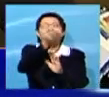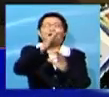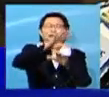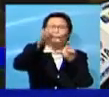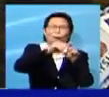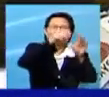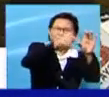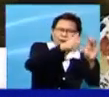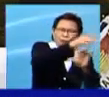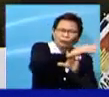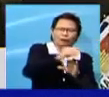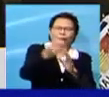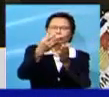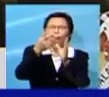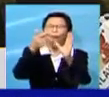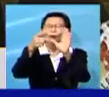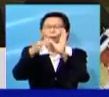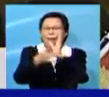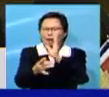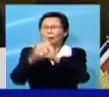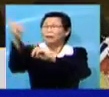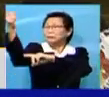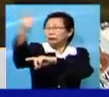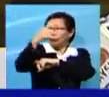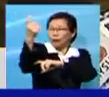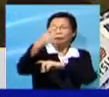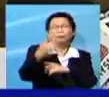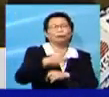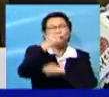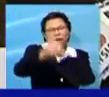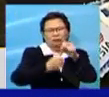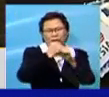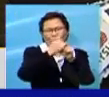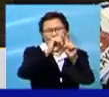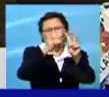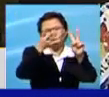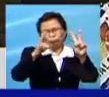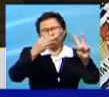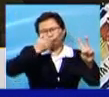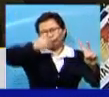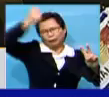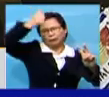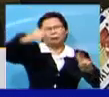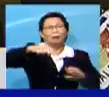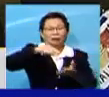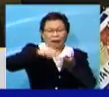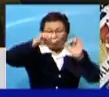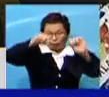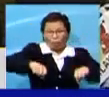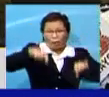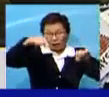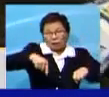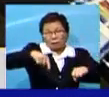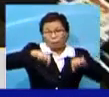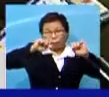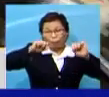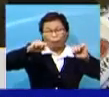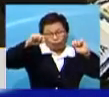minyak dan minyak sawit secara peratanya untuk tahun 2017. Ini akan membolehkan antara lain